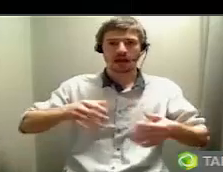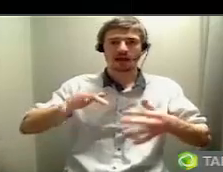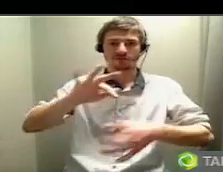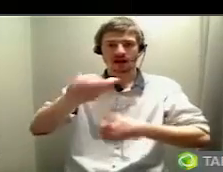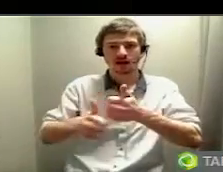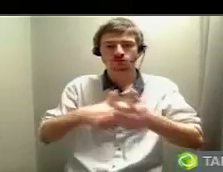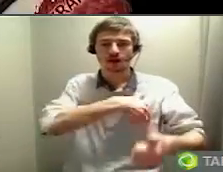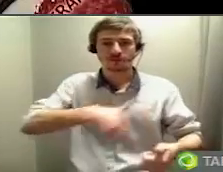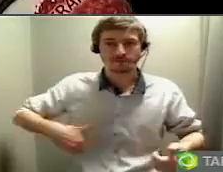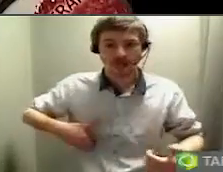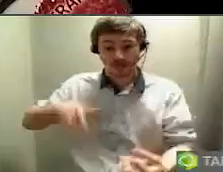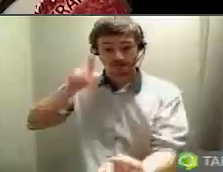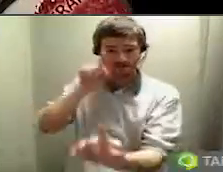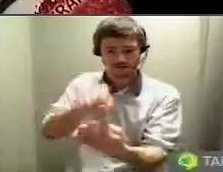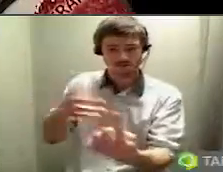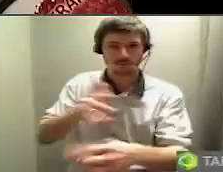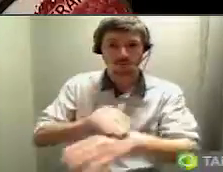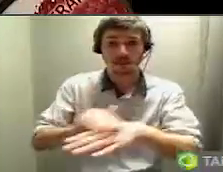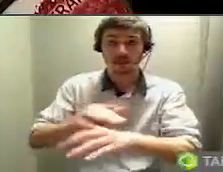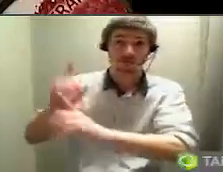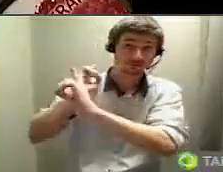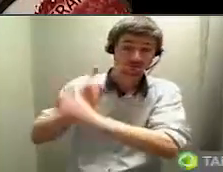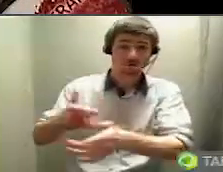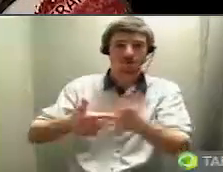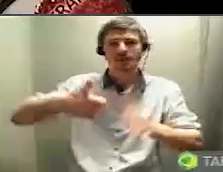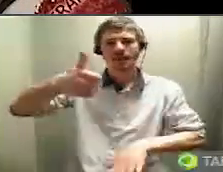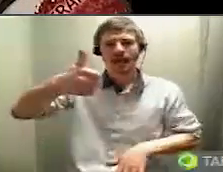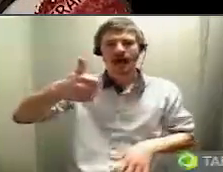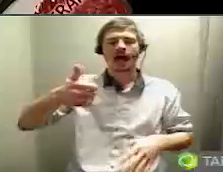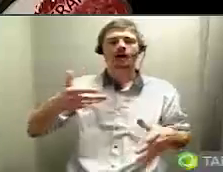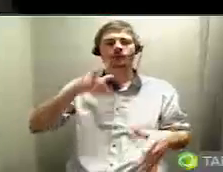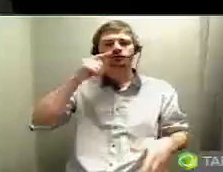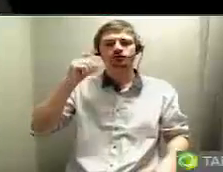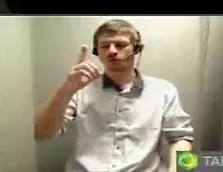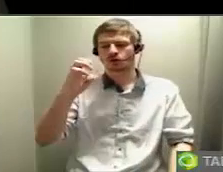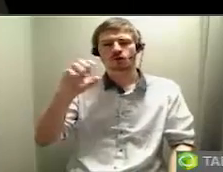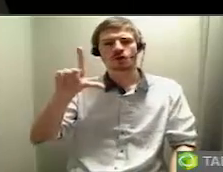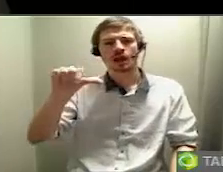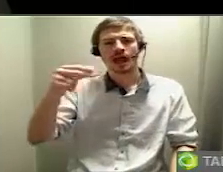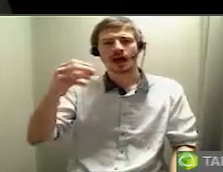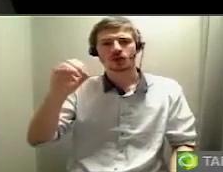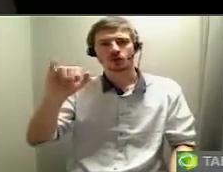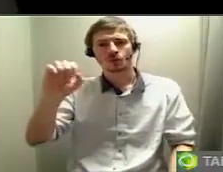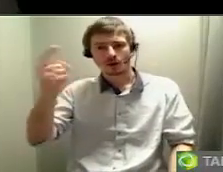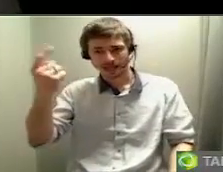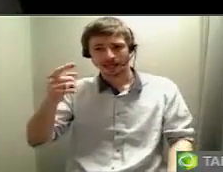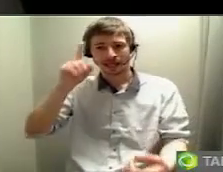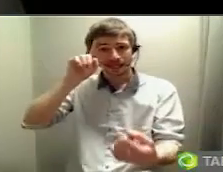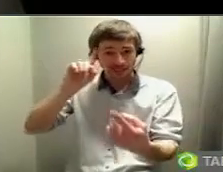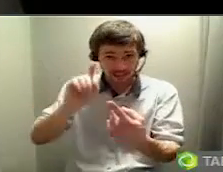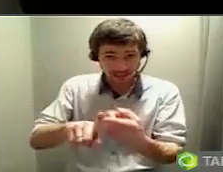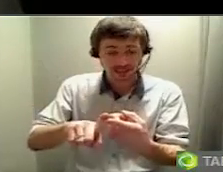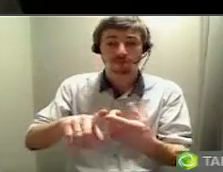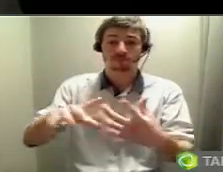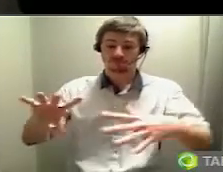initiée depuis 2001 avec Bertrand Delanoë et Pénélope Comitès, au service de l'inclusion pleine et entière des citoyens